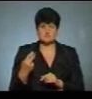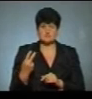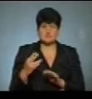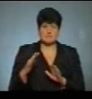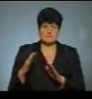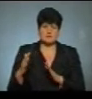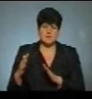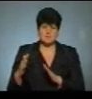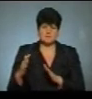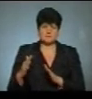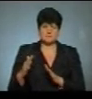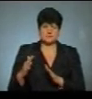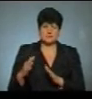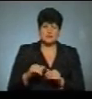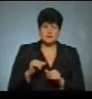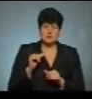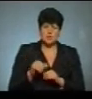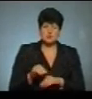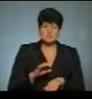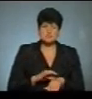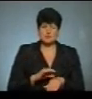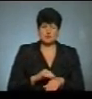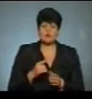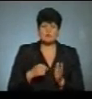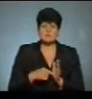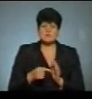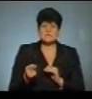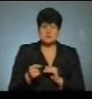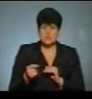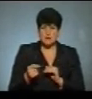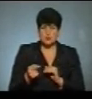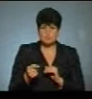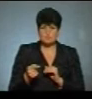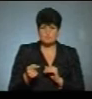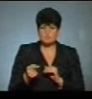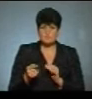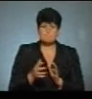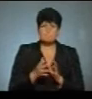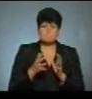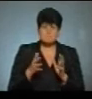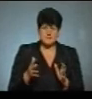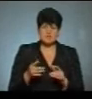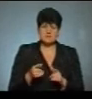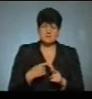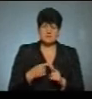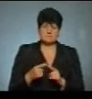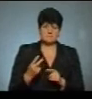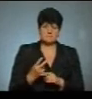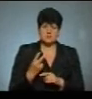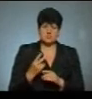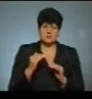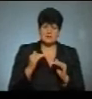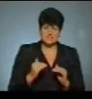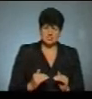випадки. Окрім того, захворюваність в місті Тернополі майже більша, ніж вдвічі